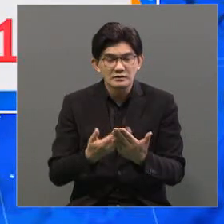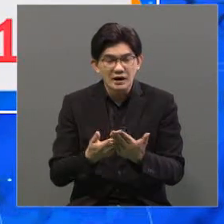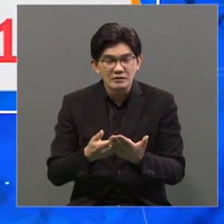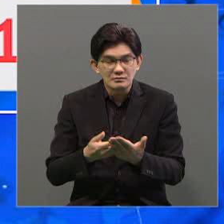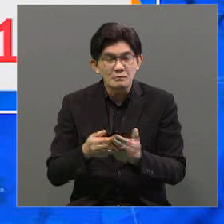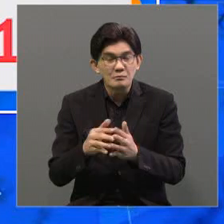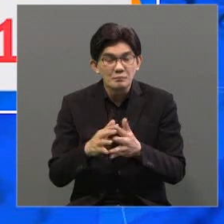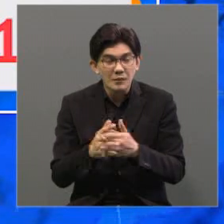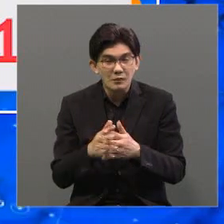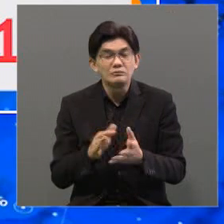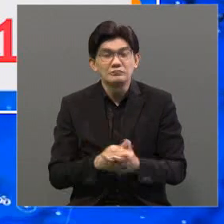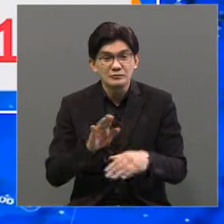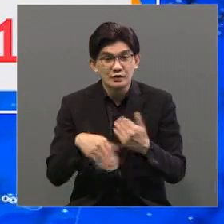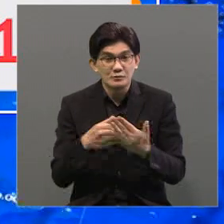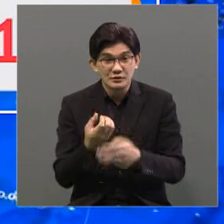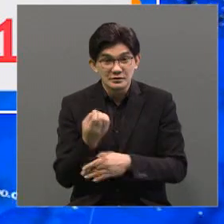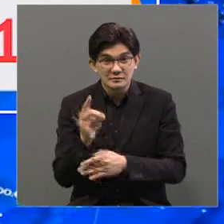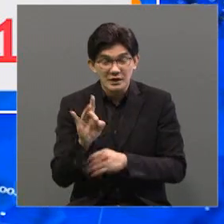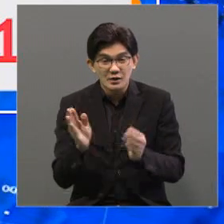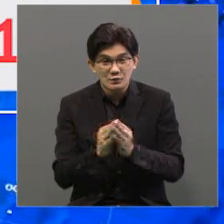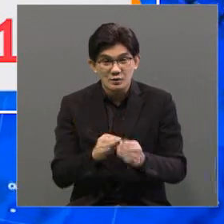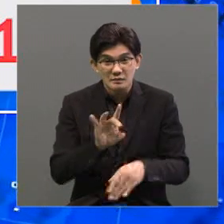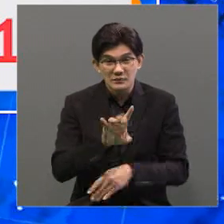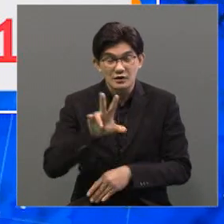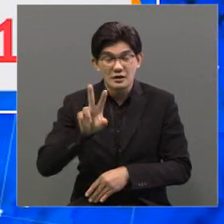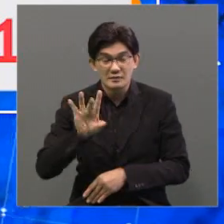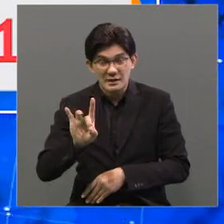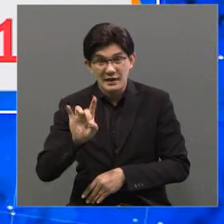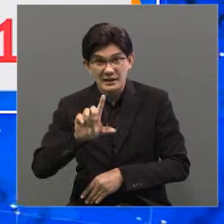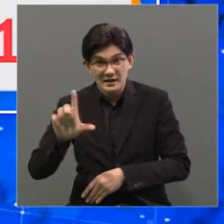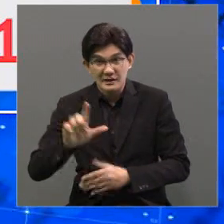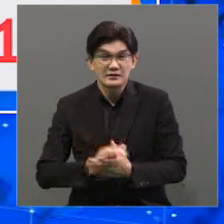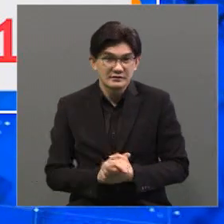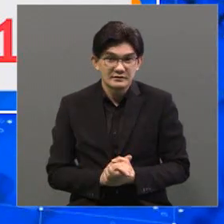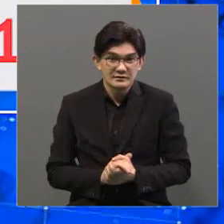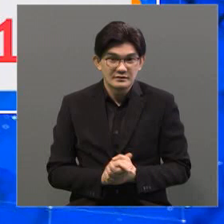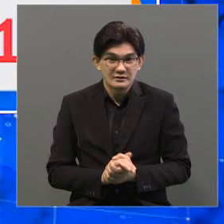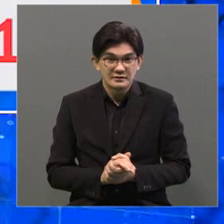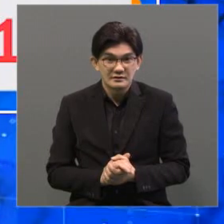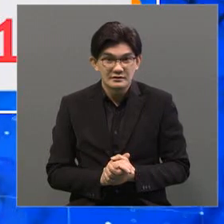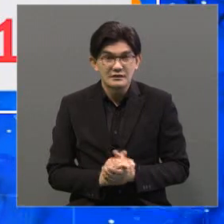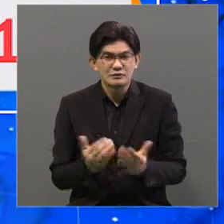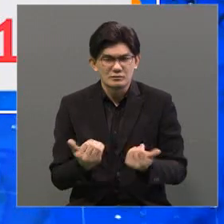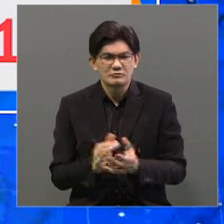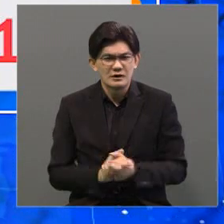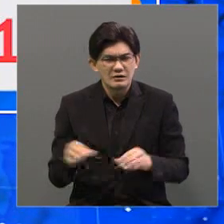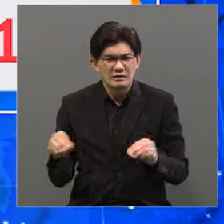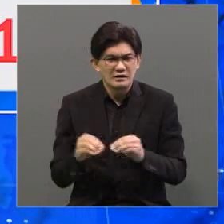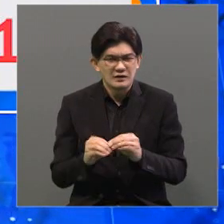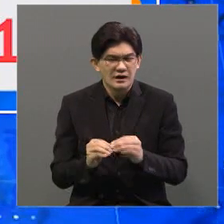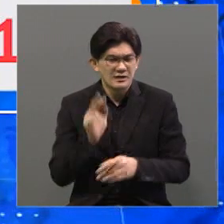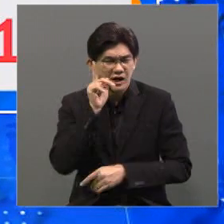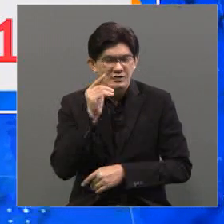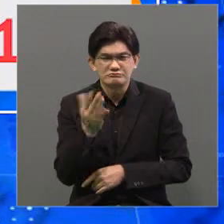ย18ใบ โอ้โห รวมเป็นมูลค่าเงิน108ล้านบาทซึ่งแน่นอน1ใน18ใบนั้นไม่เฉียดมาใกล้สถ